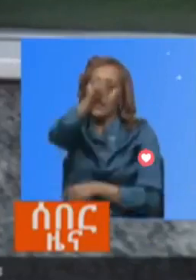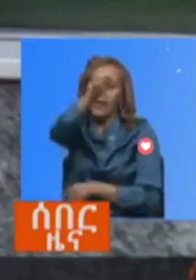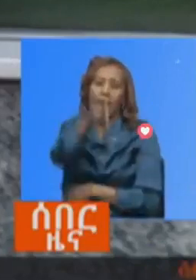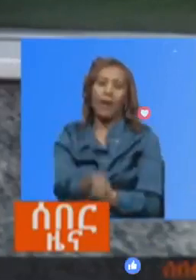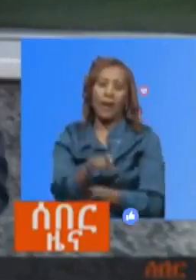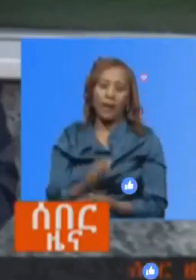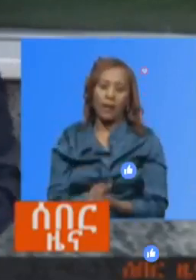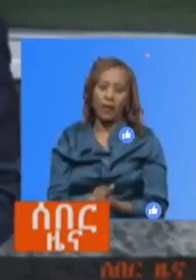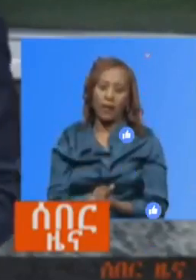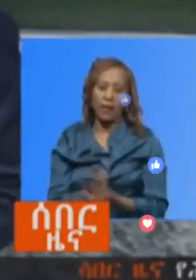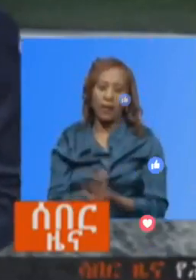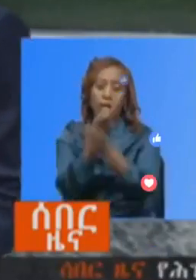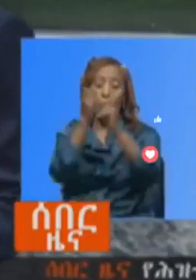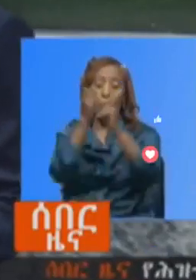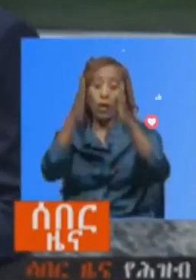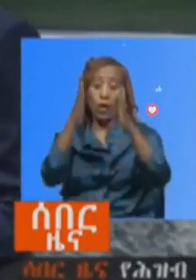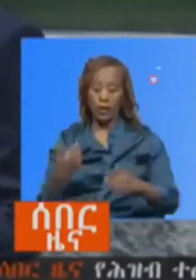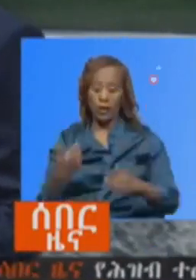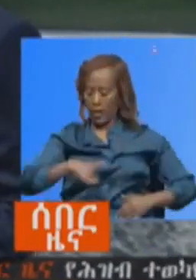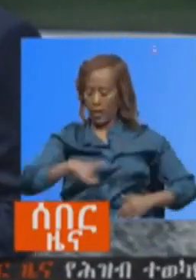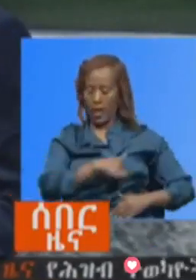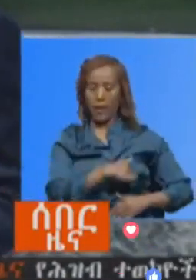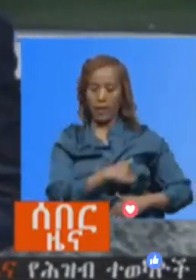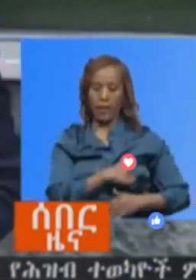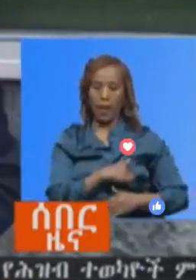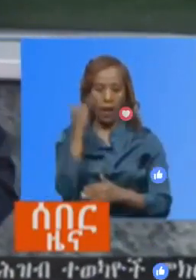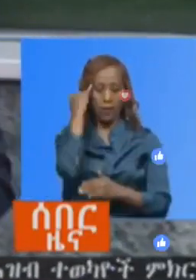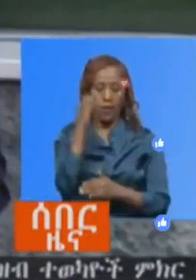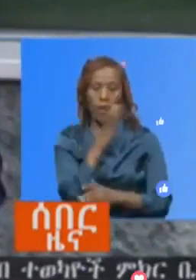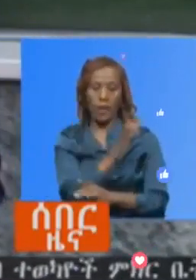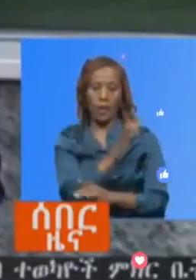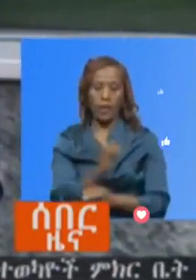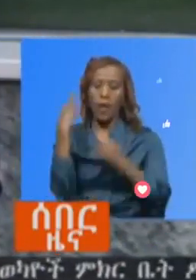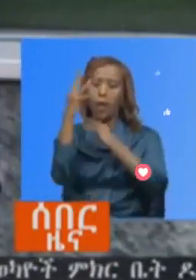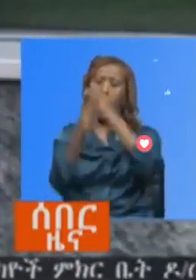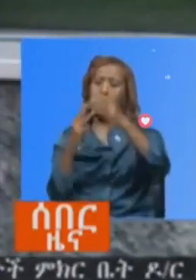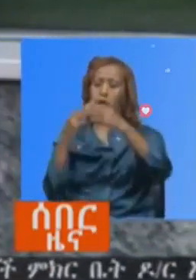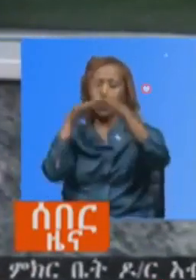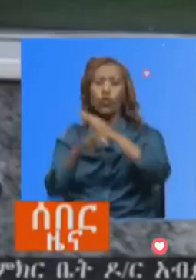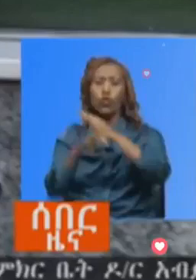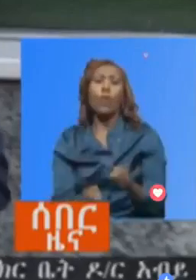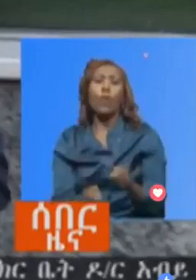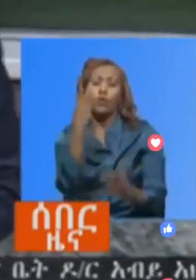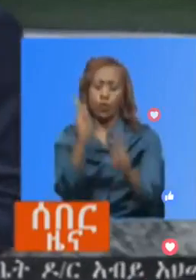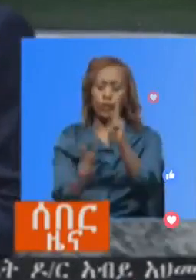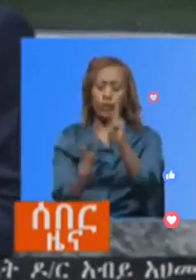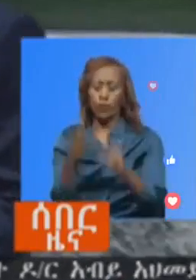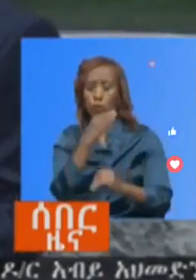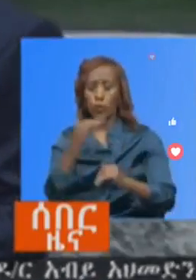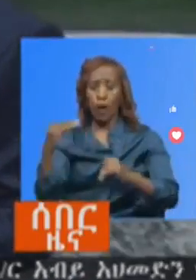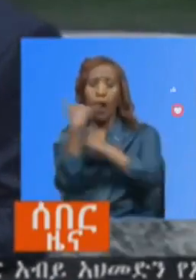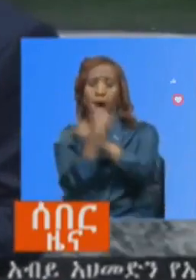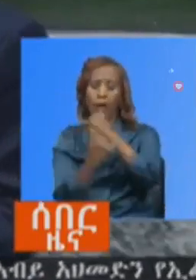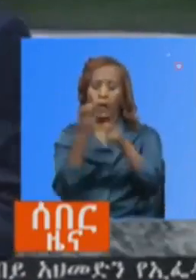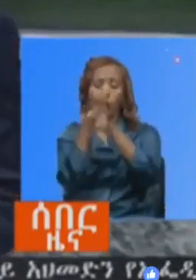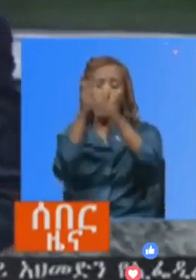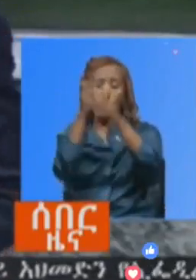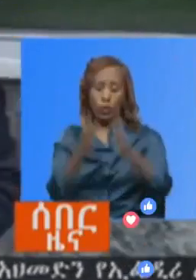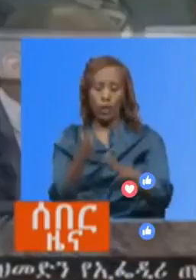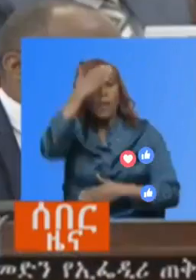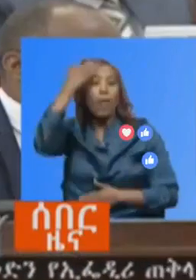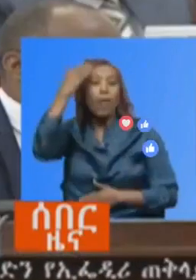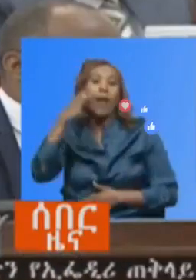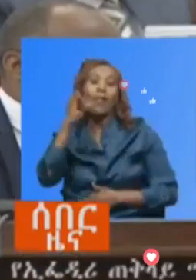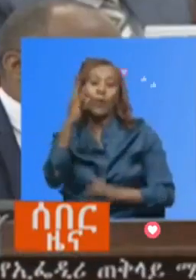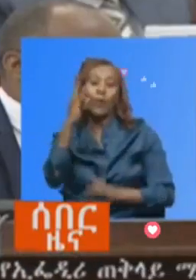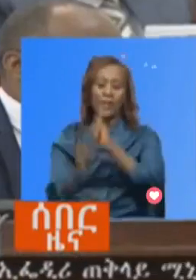ይገባናልም። ዴሞክራሲ ለኛ ባዕድ ሐሳብ አይደለም። በዓለም ውስጥ በብዙ ማህበረሰቦችና ሀገራት ዴሞክራሲ በማይታወቅበት